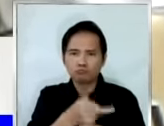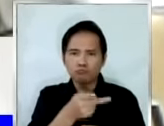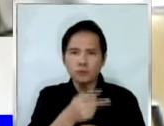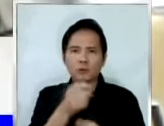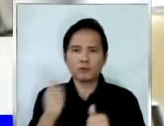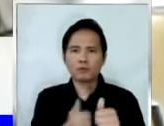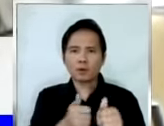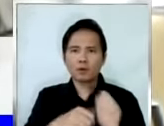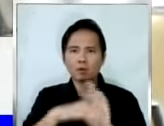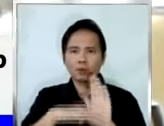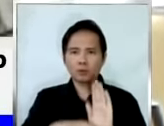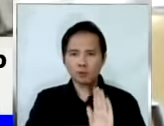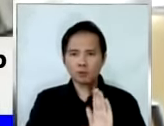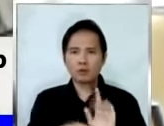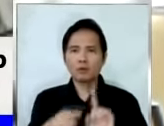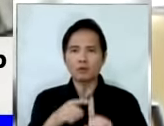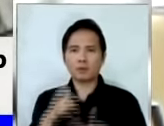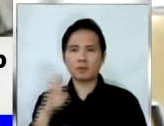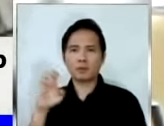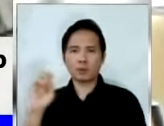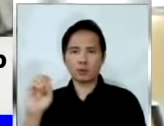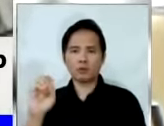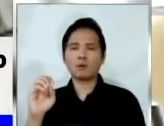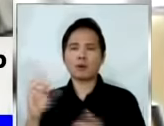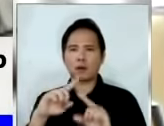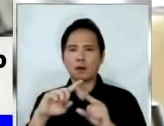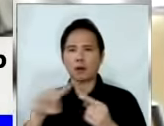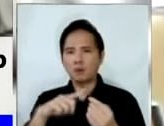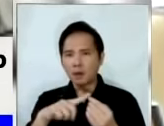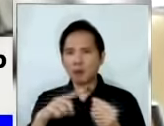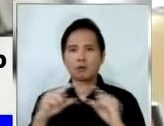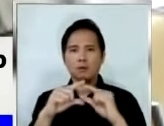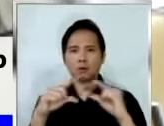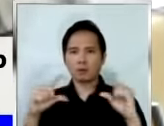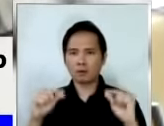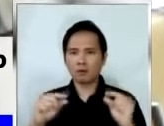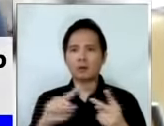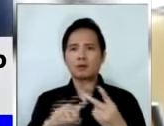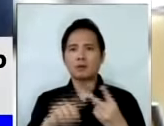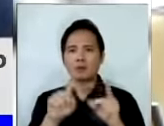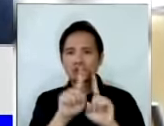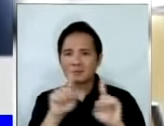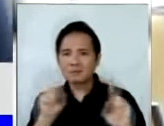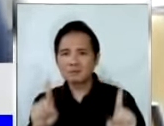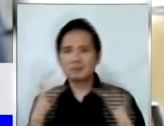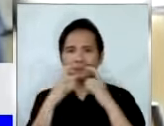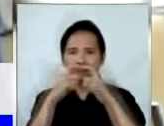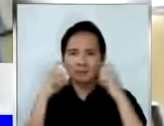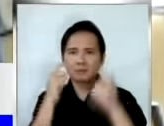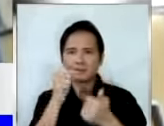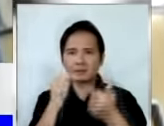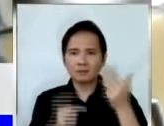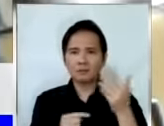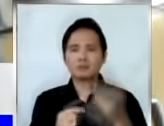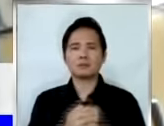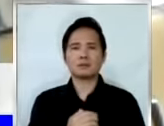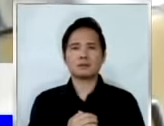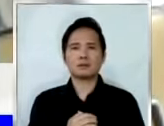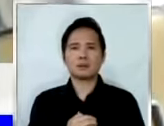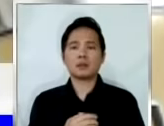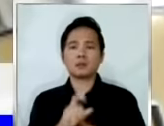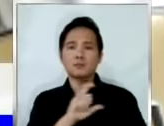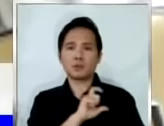regarding quarantine passes, regarding social distancing, magpabilin yun mo nang nihangyo yun ko sa kadagkuan sa kapulisan na ibilin yun